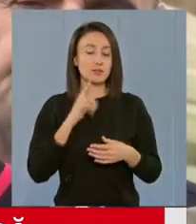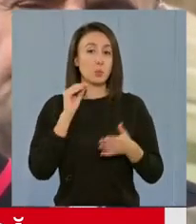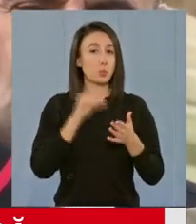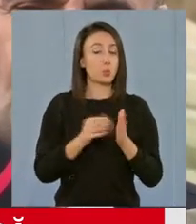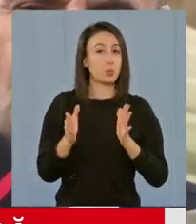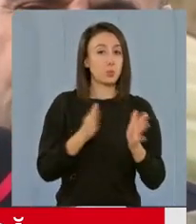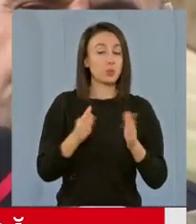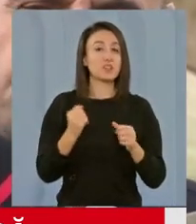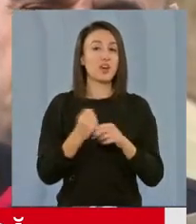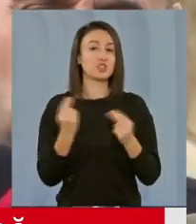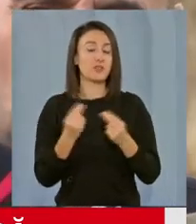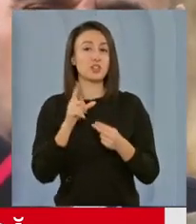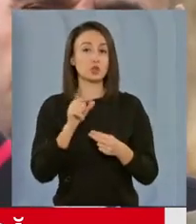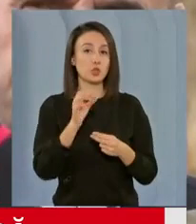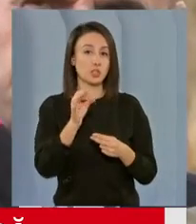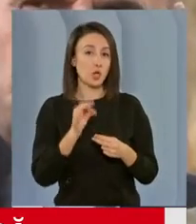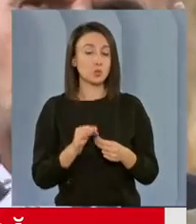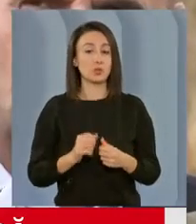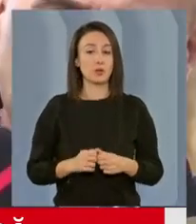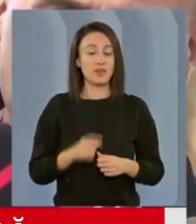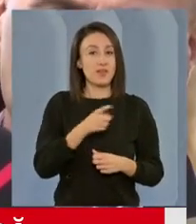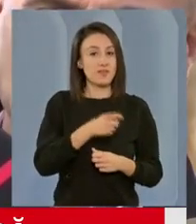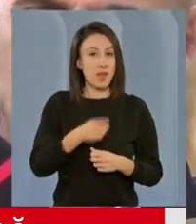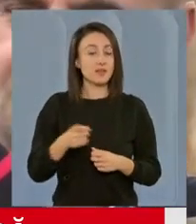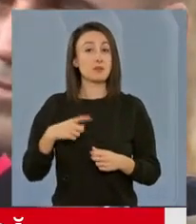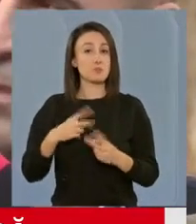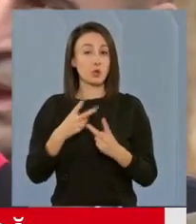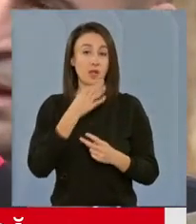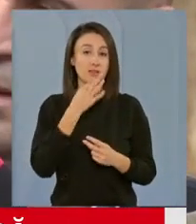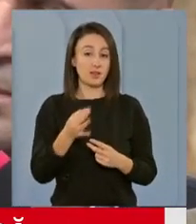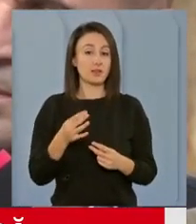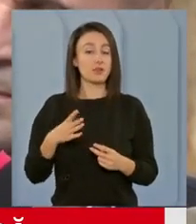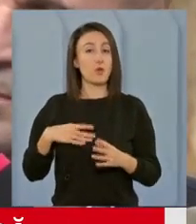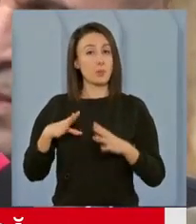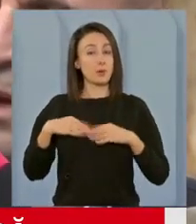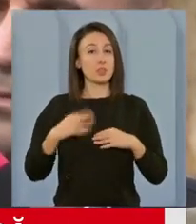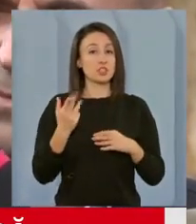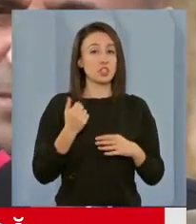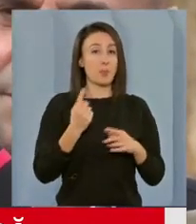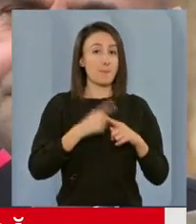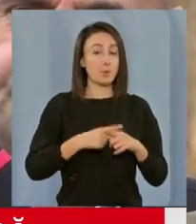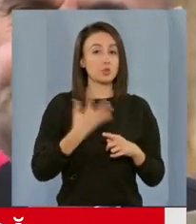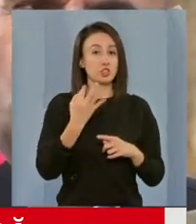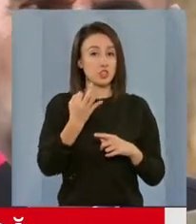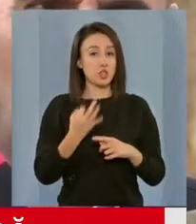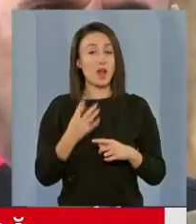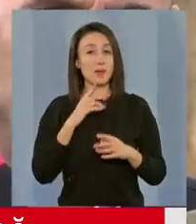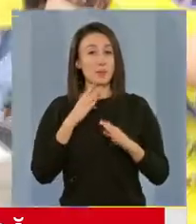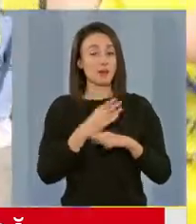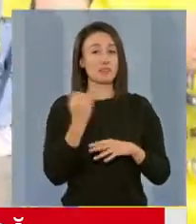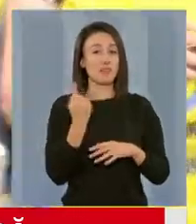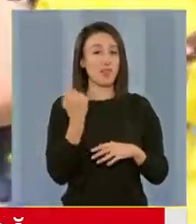încadrezi sau să crezi acel 20% cât ar veni la fiecare. Important este că vom primi acei 15 plus 5 care deja merg de la